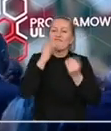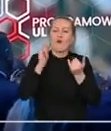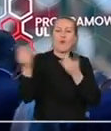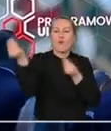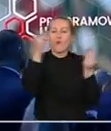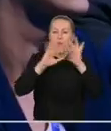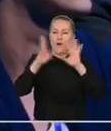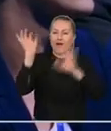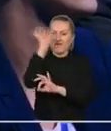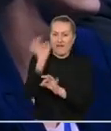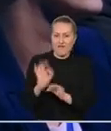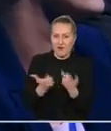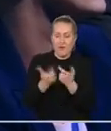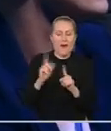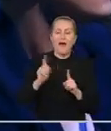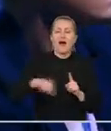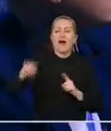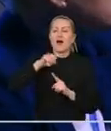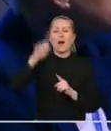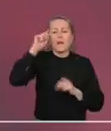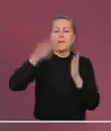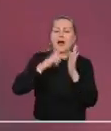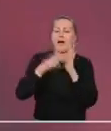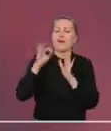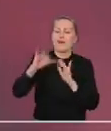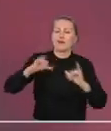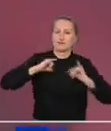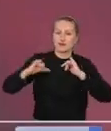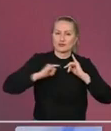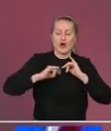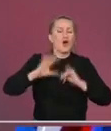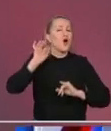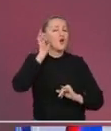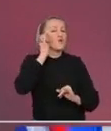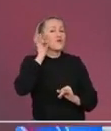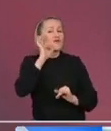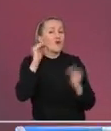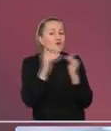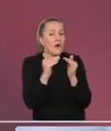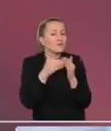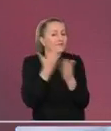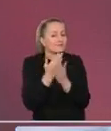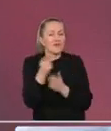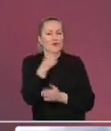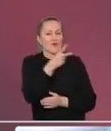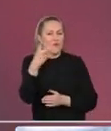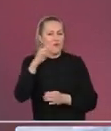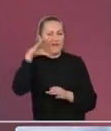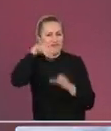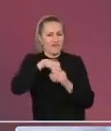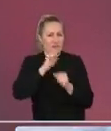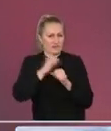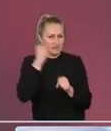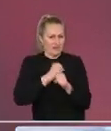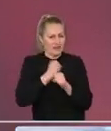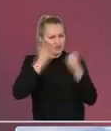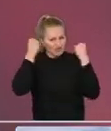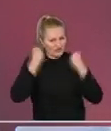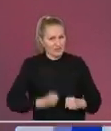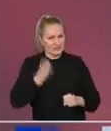programowej. UL programowy to plan rządzenia. UL jest symbolem pracy, ciężkiej